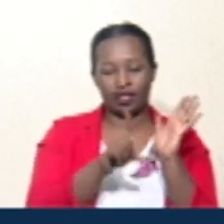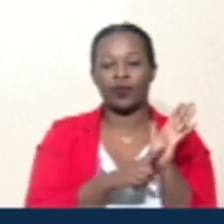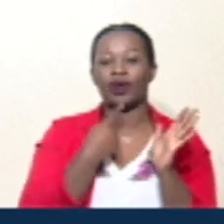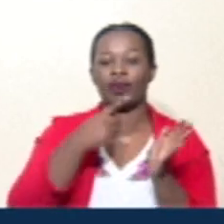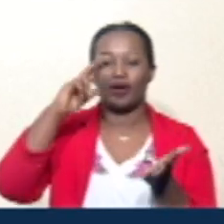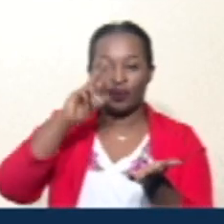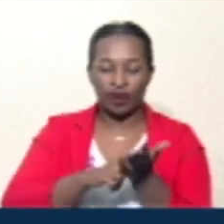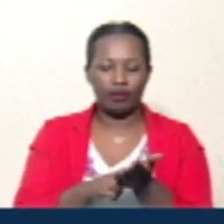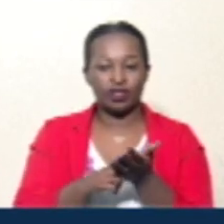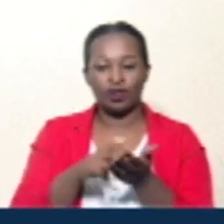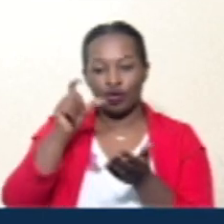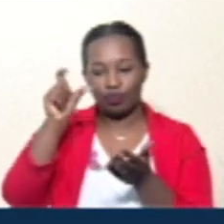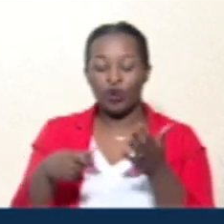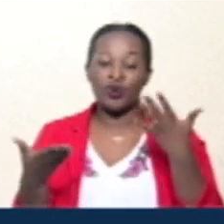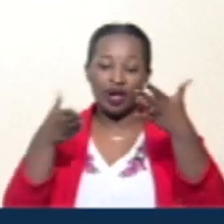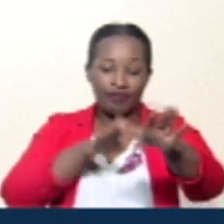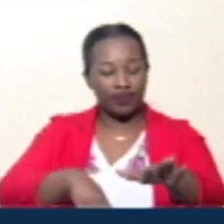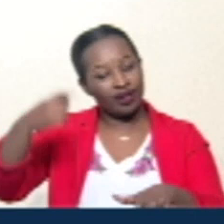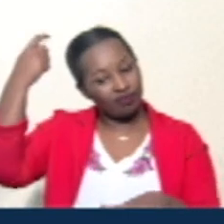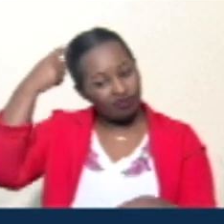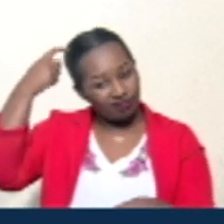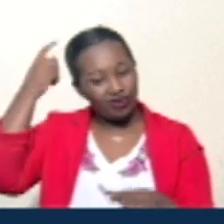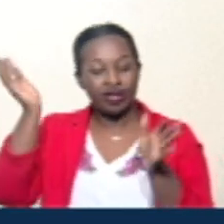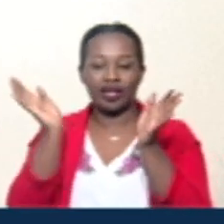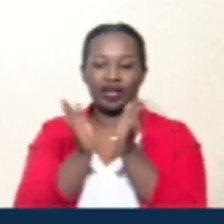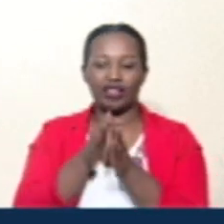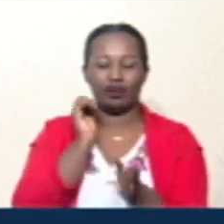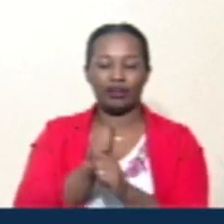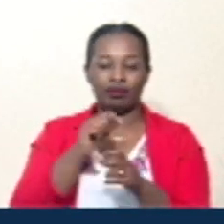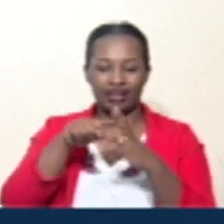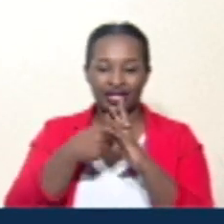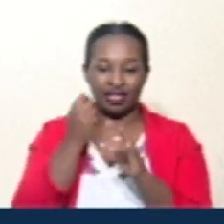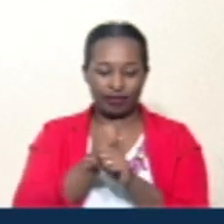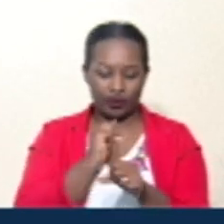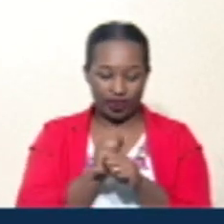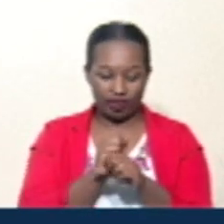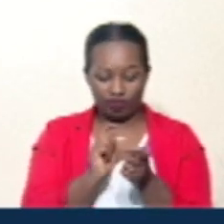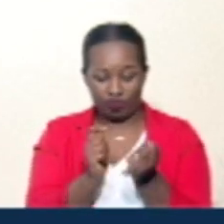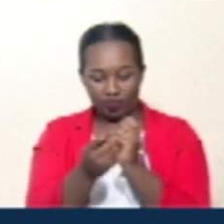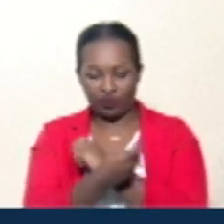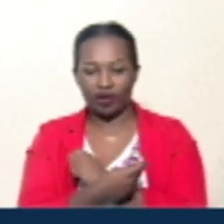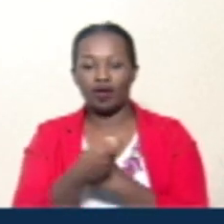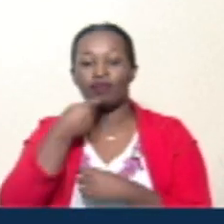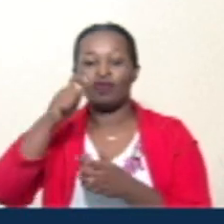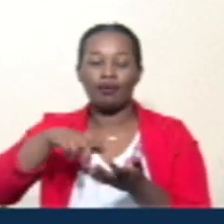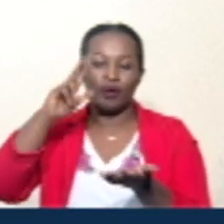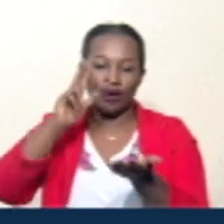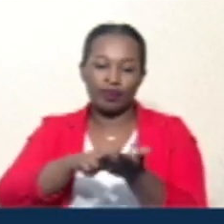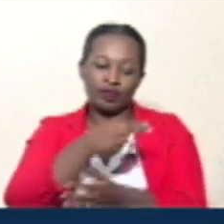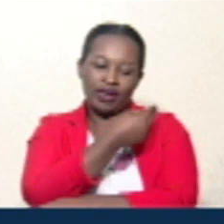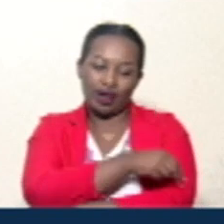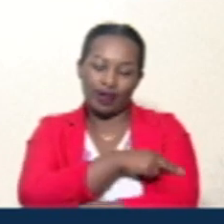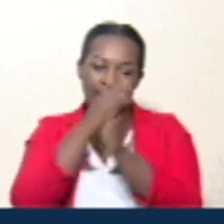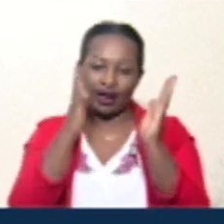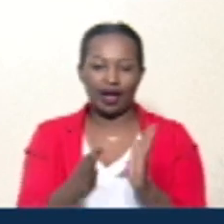hemezwe ko urupfu rwo mu rwonko rwabaye ndetse batangire bakona transplantation bigomba kwemezwa n'abaganga batatu. Ariko ntateka